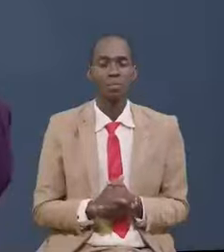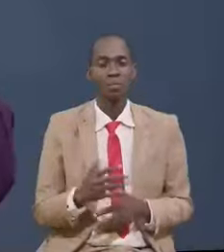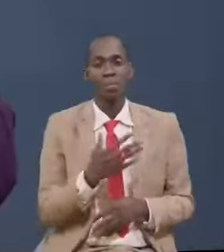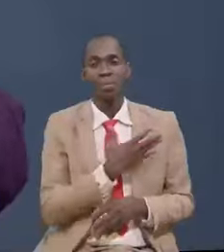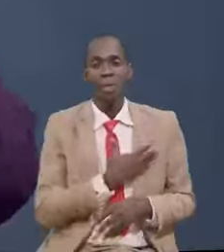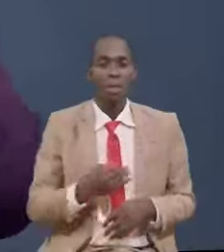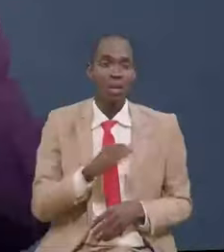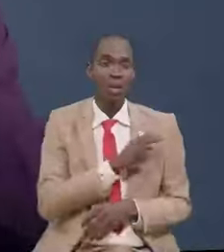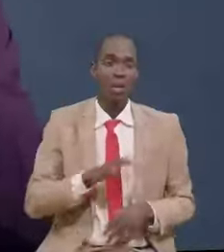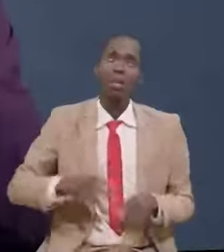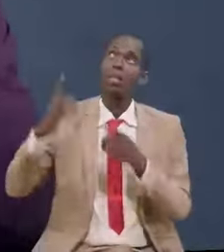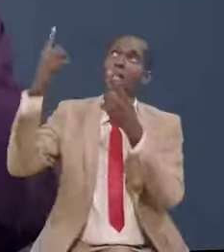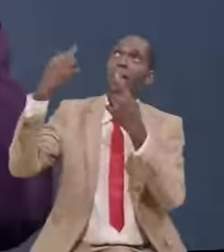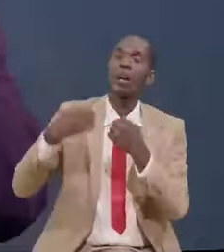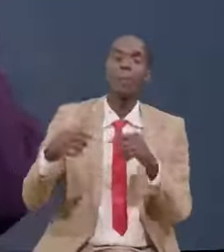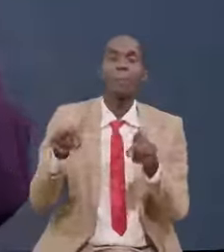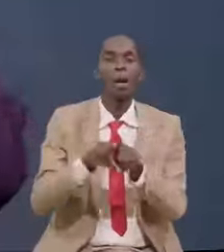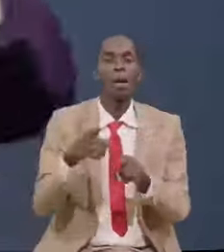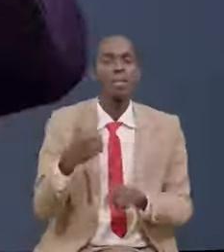Il est venu comme le Messie.